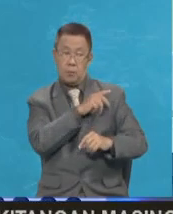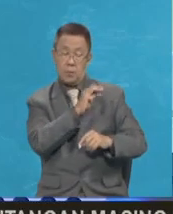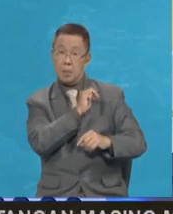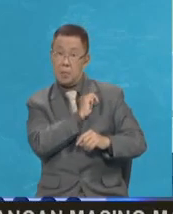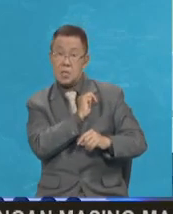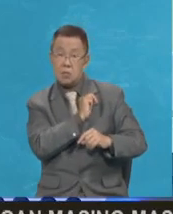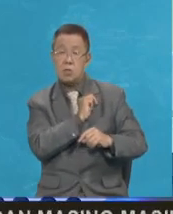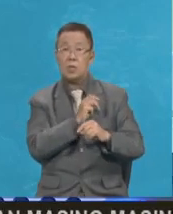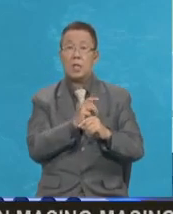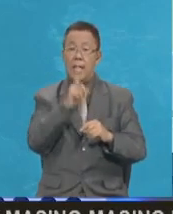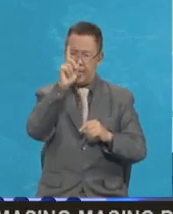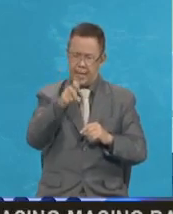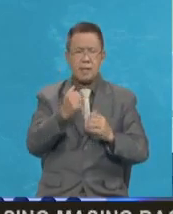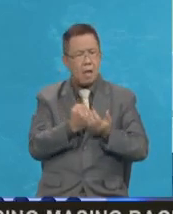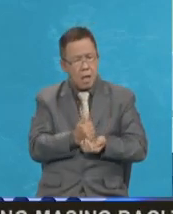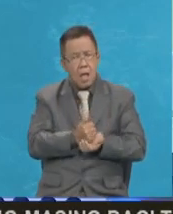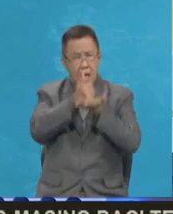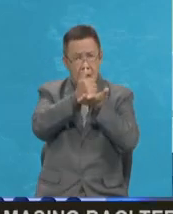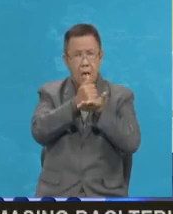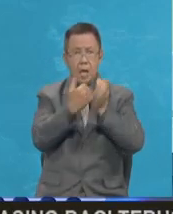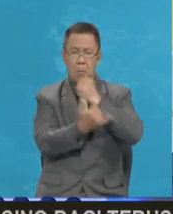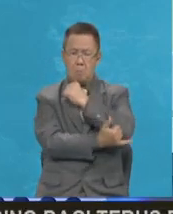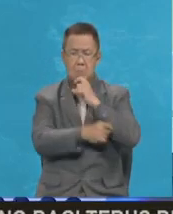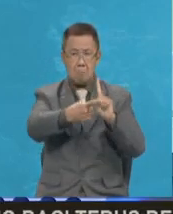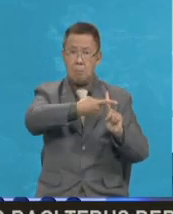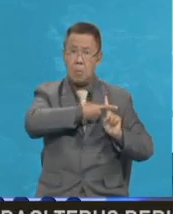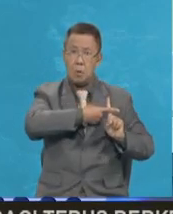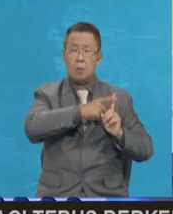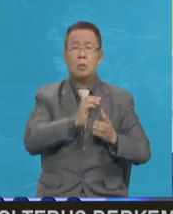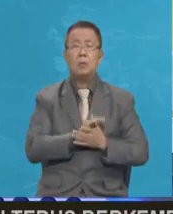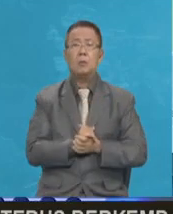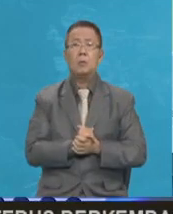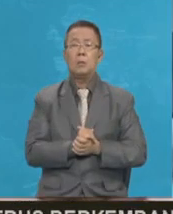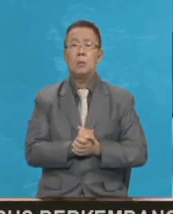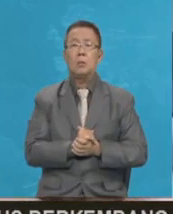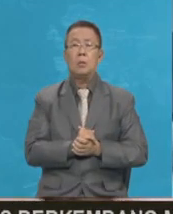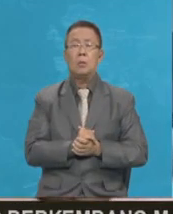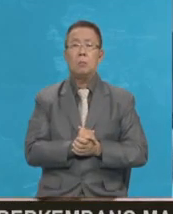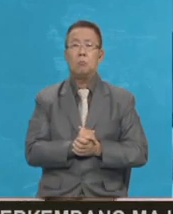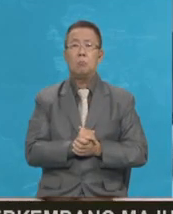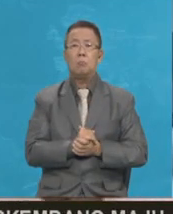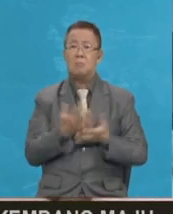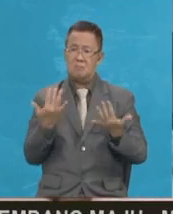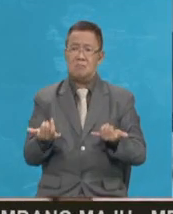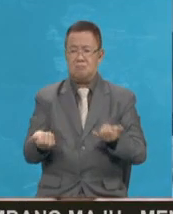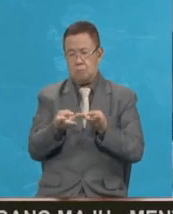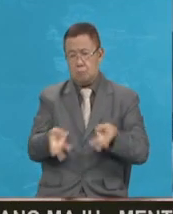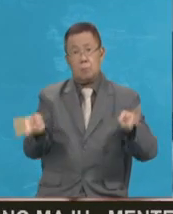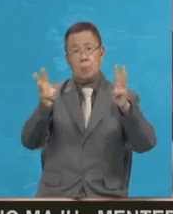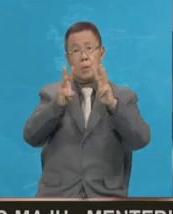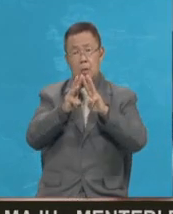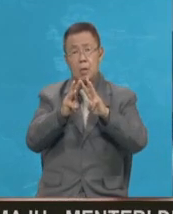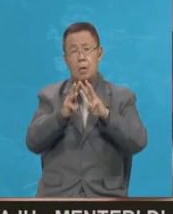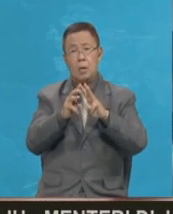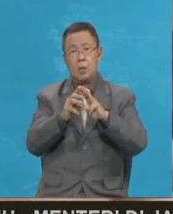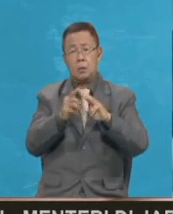dapat membantu pertumbuhan ekonomi cara yang positif Hai guys happening Global yhwach